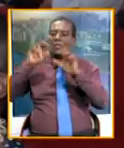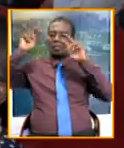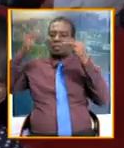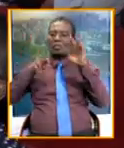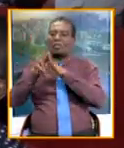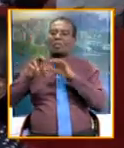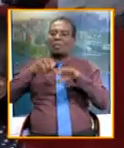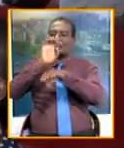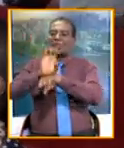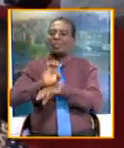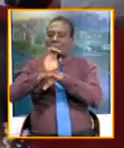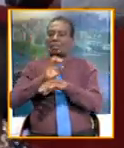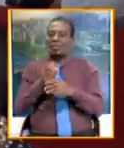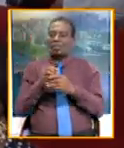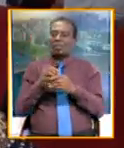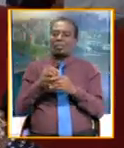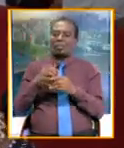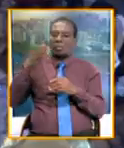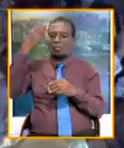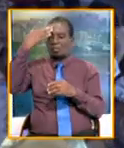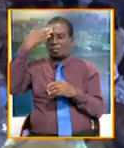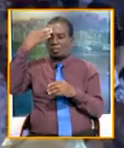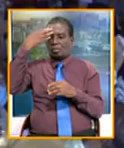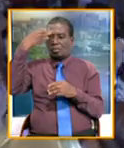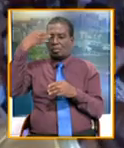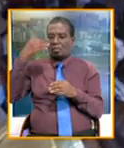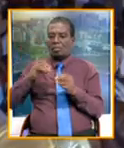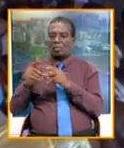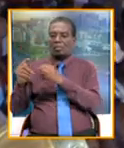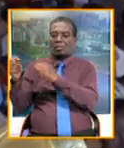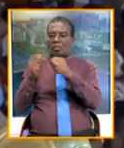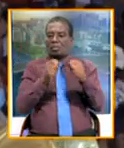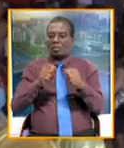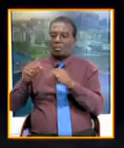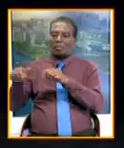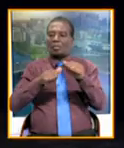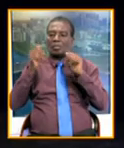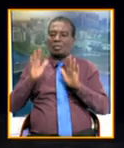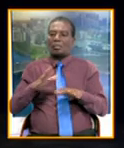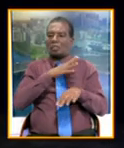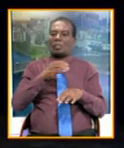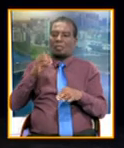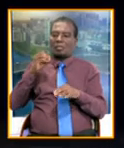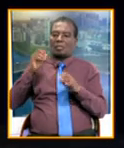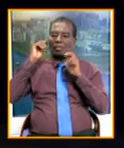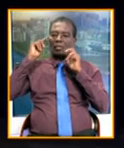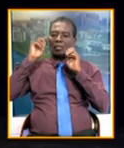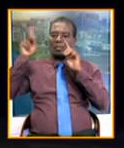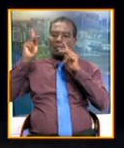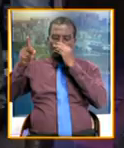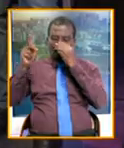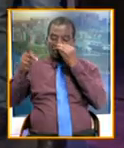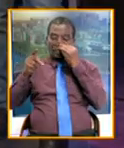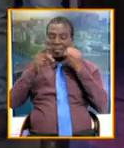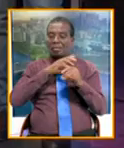culturelle 2021-2022, à savoir la transmission artistique et pédagogique. Le dessin, le